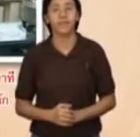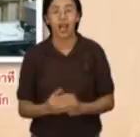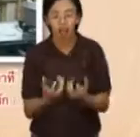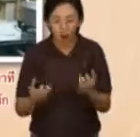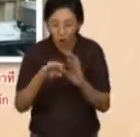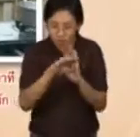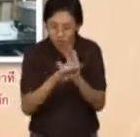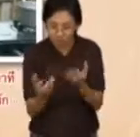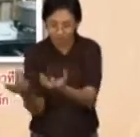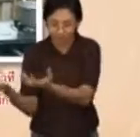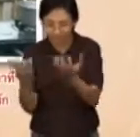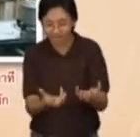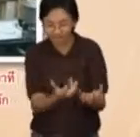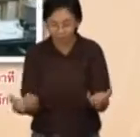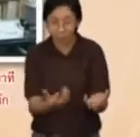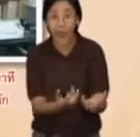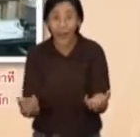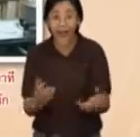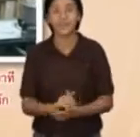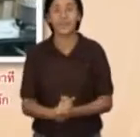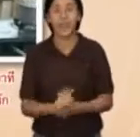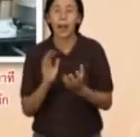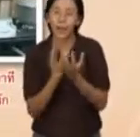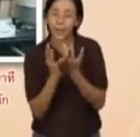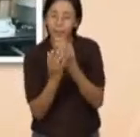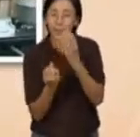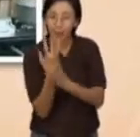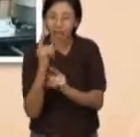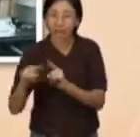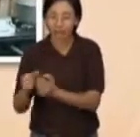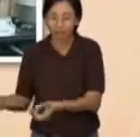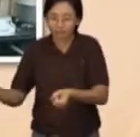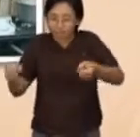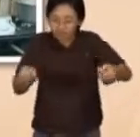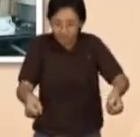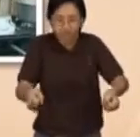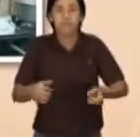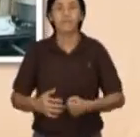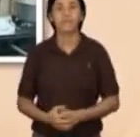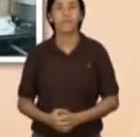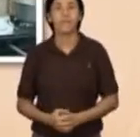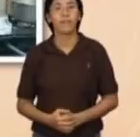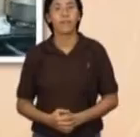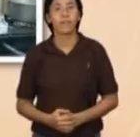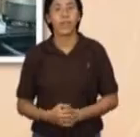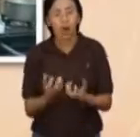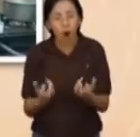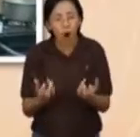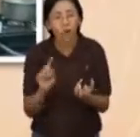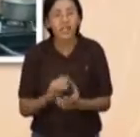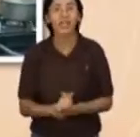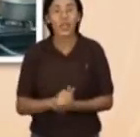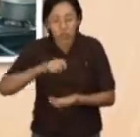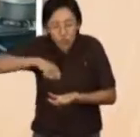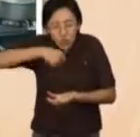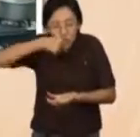ค่ะช่วยค่ะ ก็คือกุ้งกับหมูนะฮะแล้วก็ผักนะครับต่างๆนี่ ได้ค่ะ เครื่องปรุงไม่มีอะไรมากครับแกงจืดลูกล